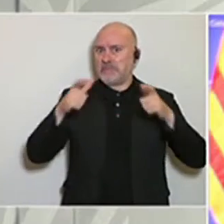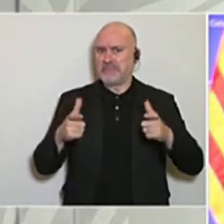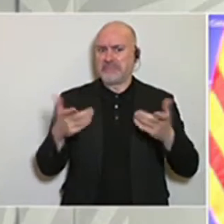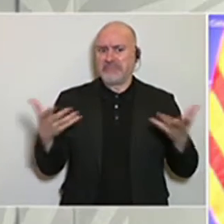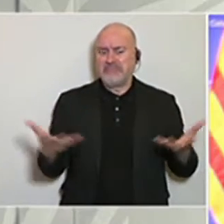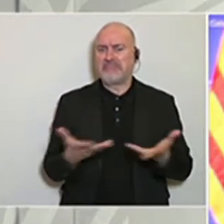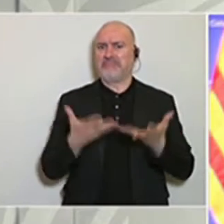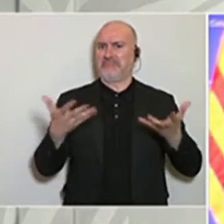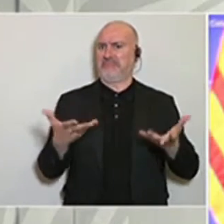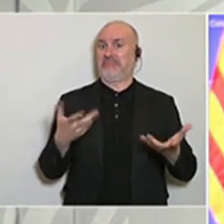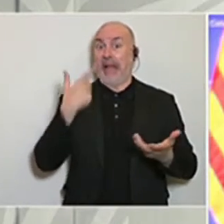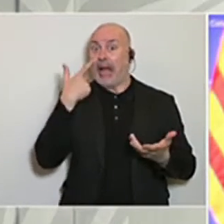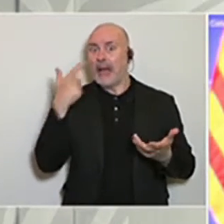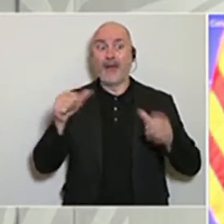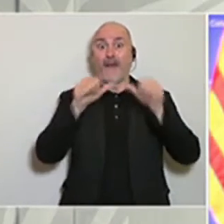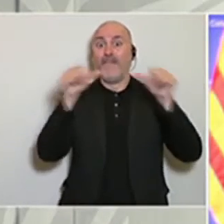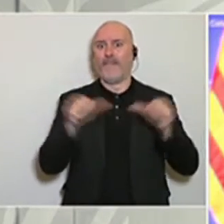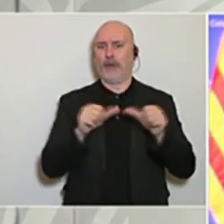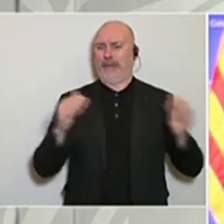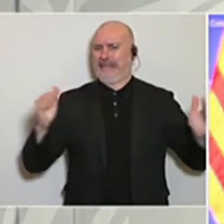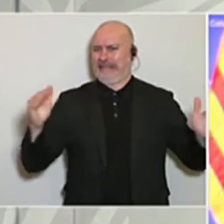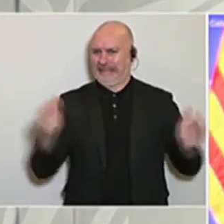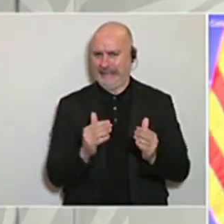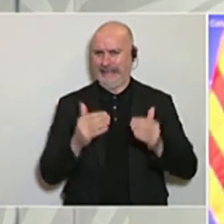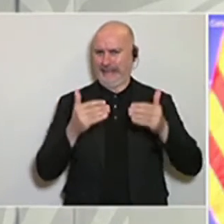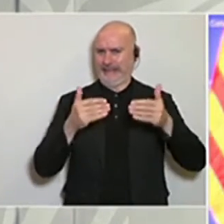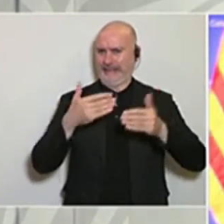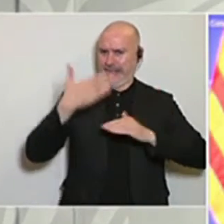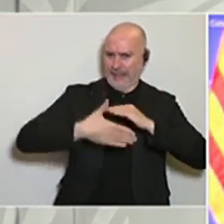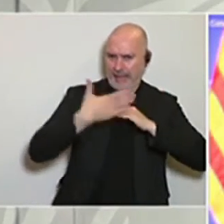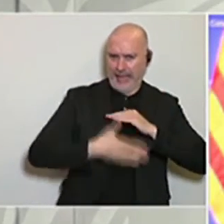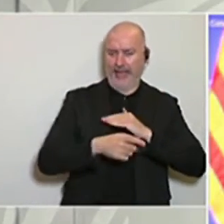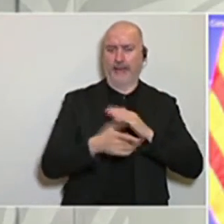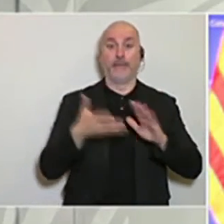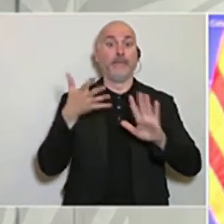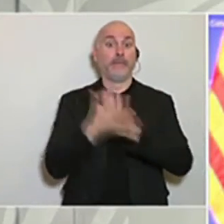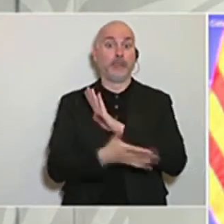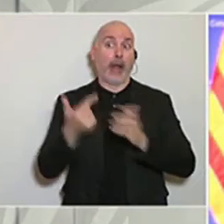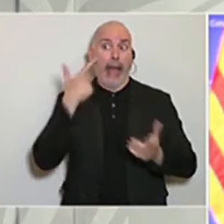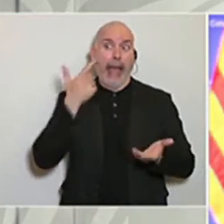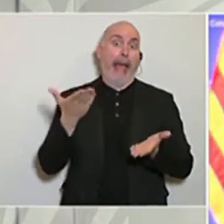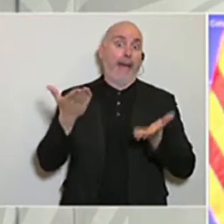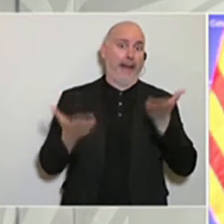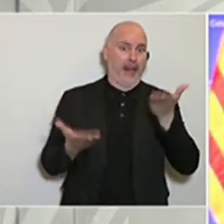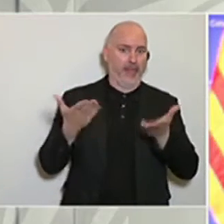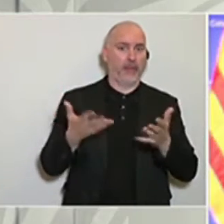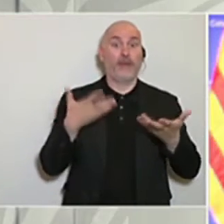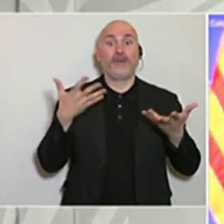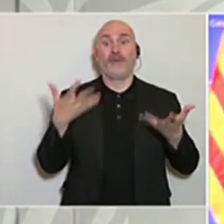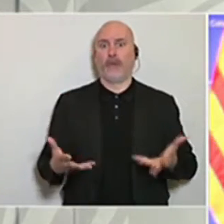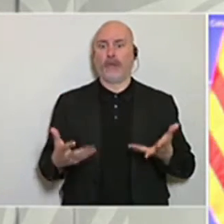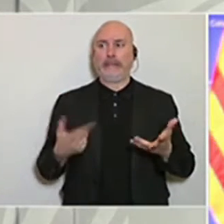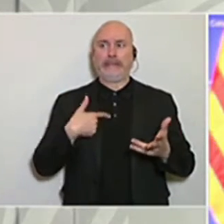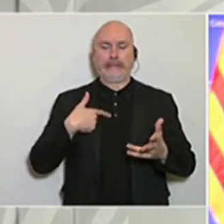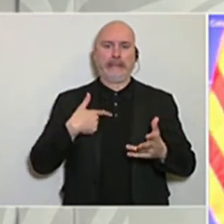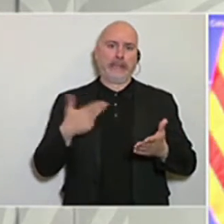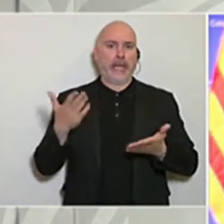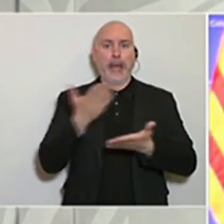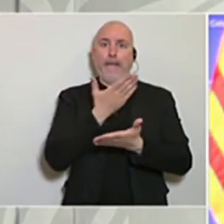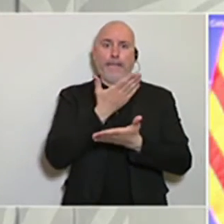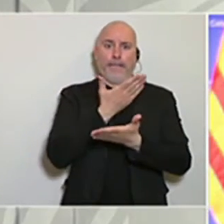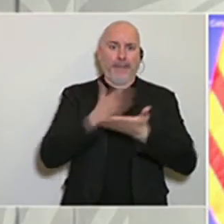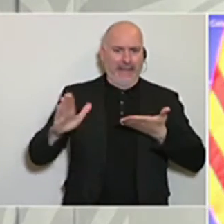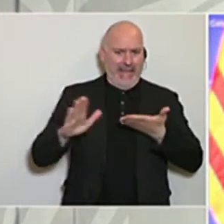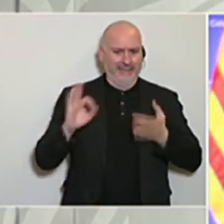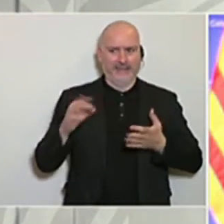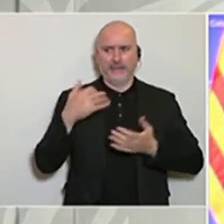de qué manera se puede acotar y tratar. Por lo tanto, lo están valorando y como medida de prevención, pues se ha valorado